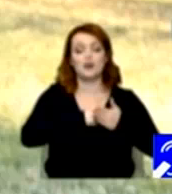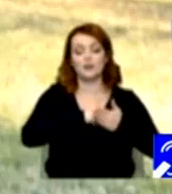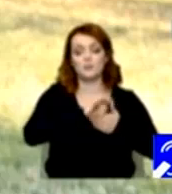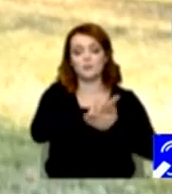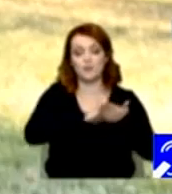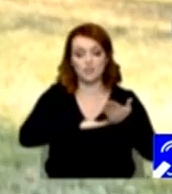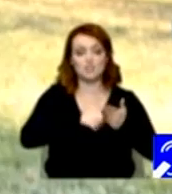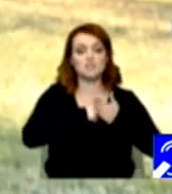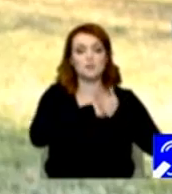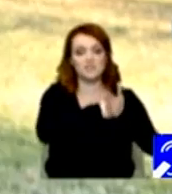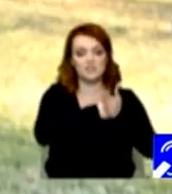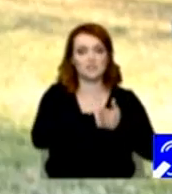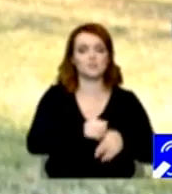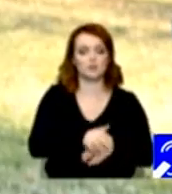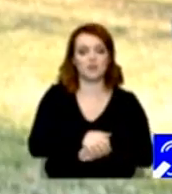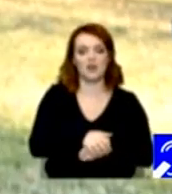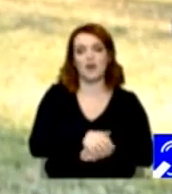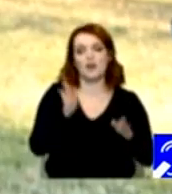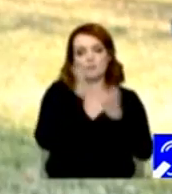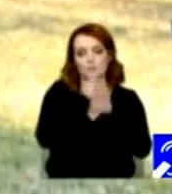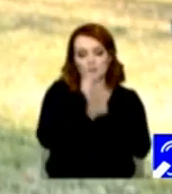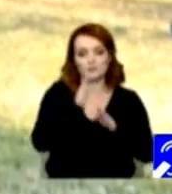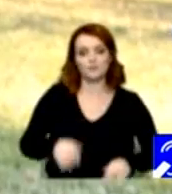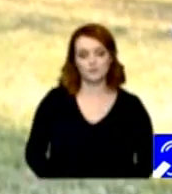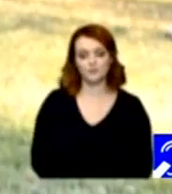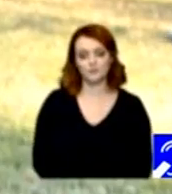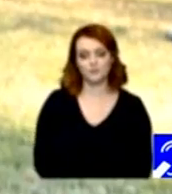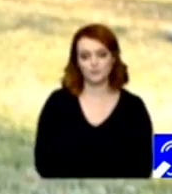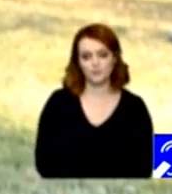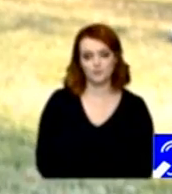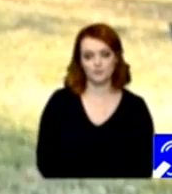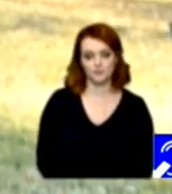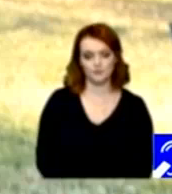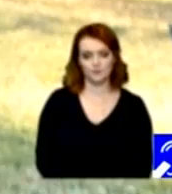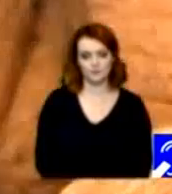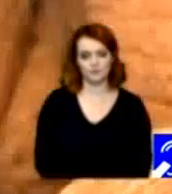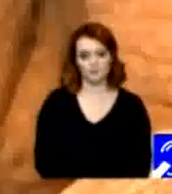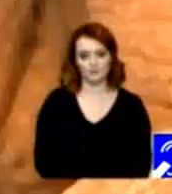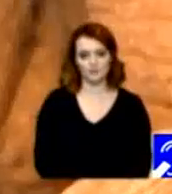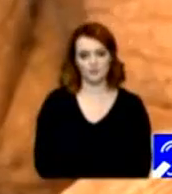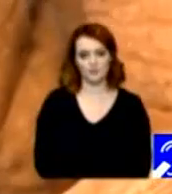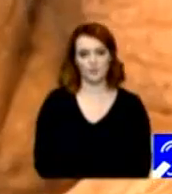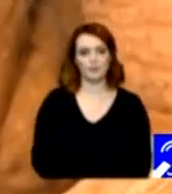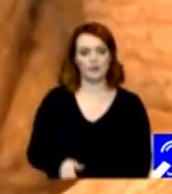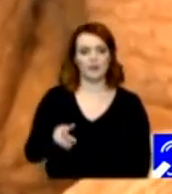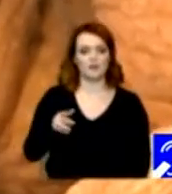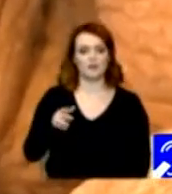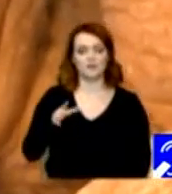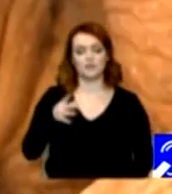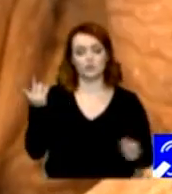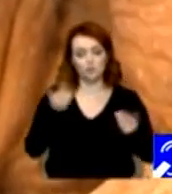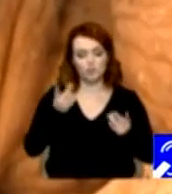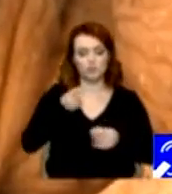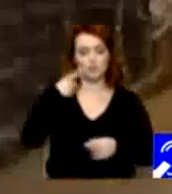făcut tratamente din cauza precipitatiilor o bună parte din Recolta a fost afectată la etapa de imediat după floare stirile de